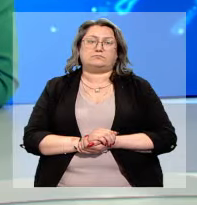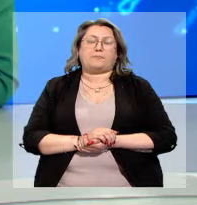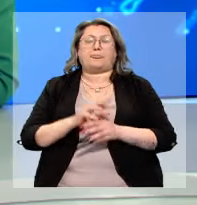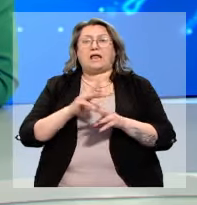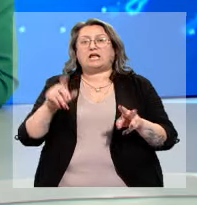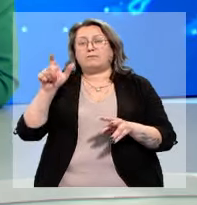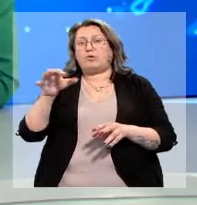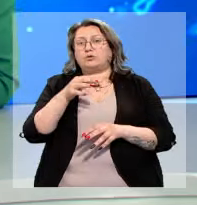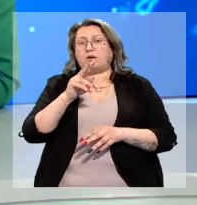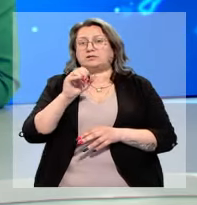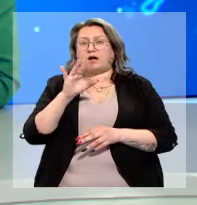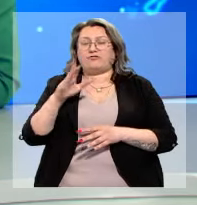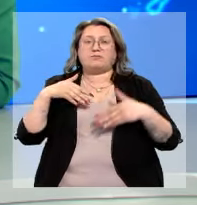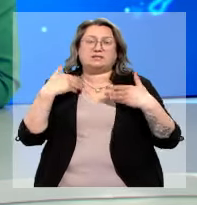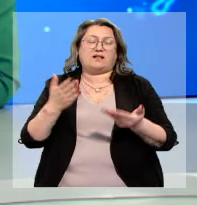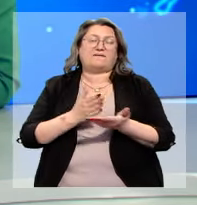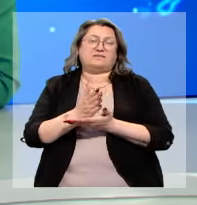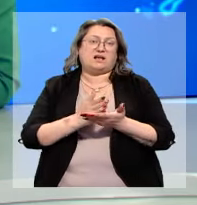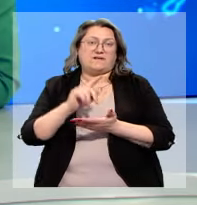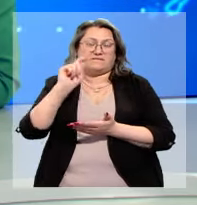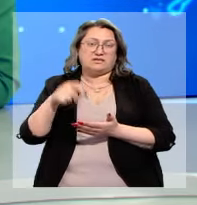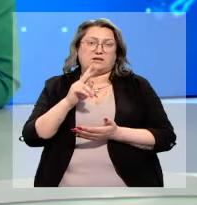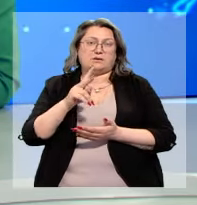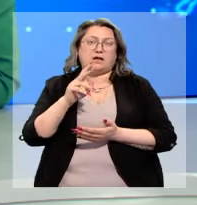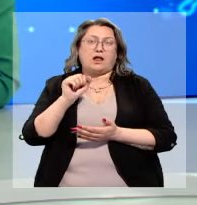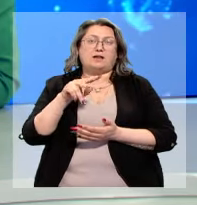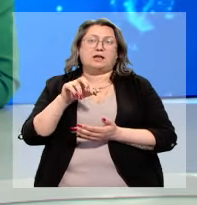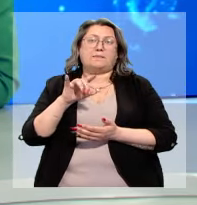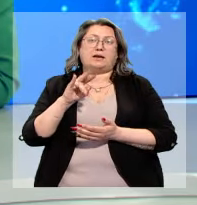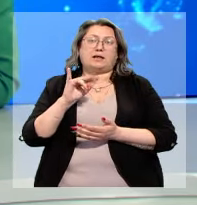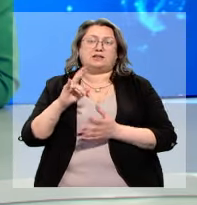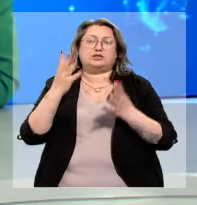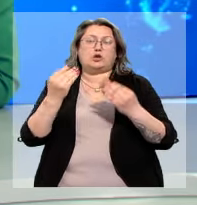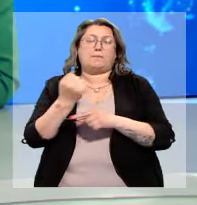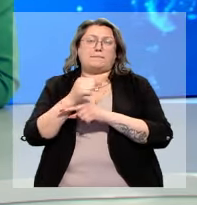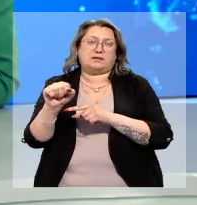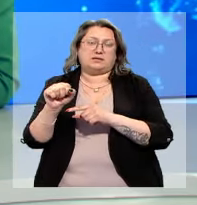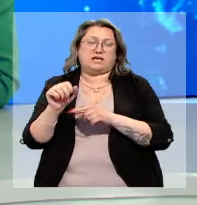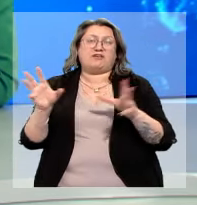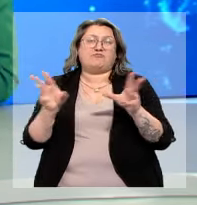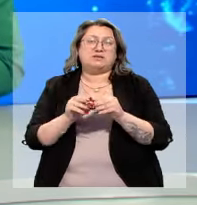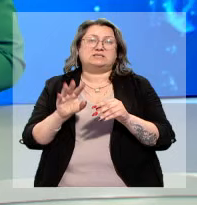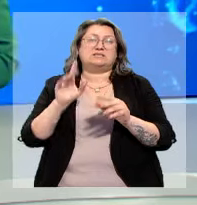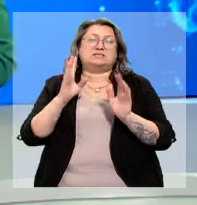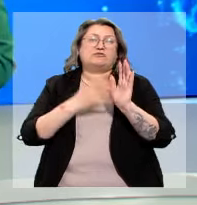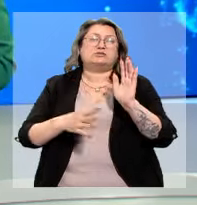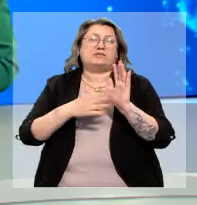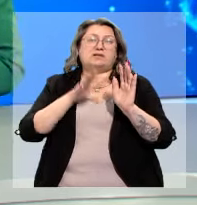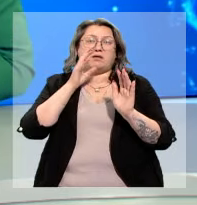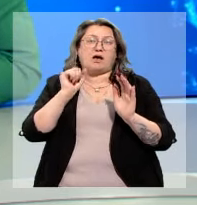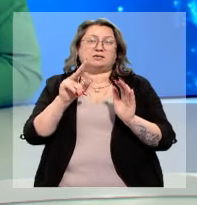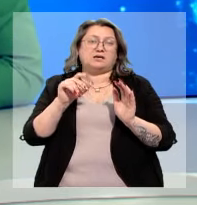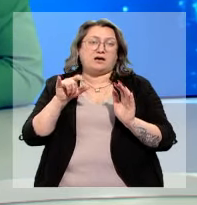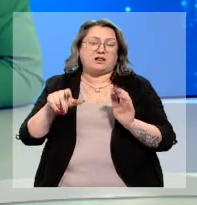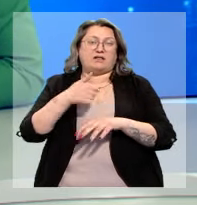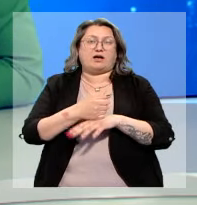Аким области Кумар Аксакалов поздравил ветерана войны Касымхана Алдабергенова с Днем Победы. Вместе с 99-летним Аксакалом